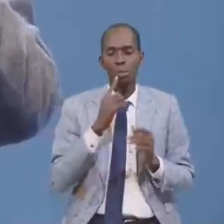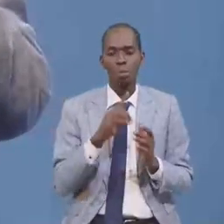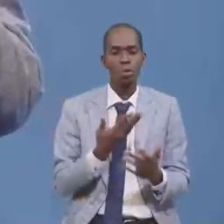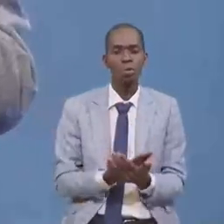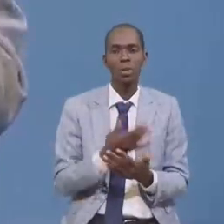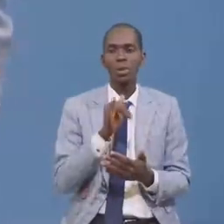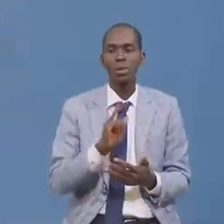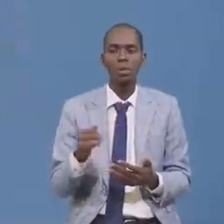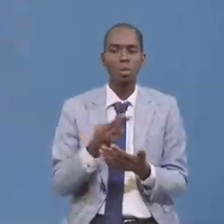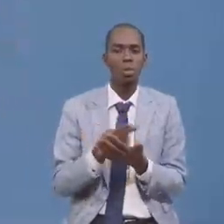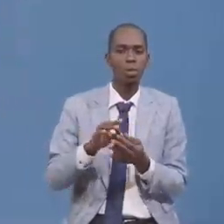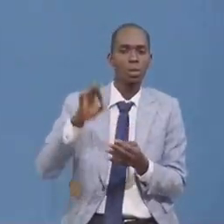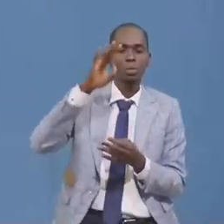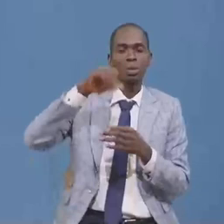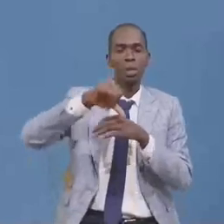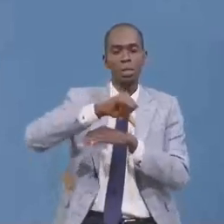symbolisant l'onction du Saint-Esprit.